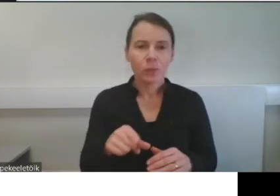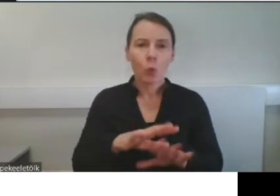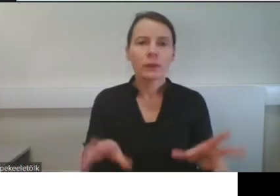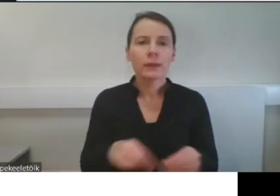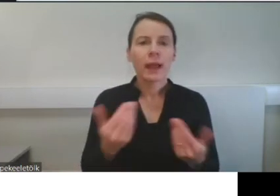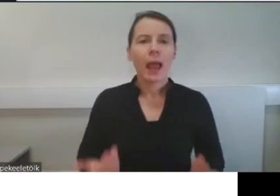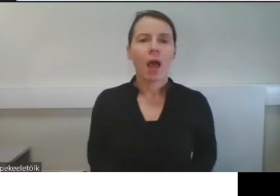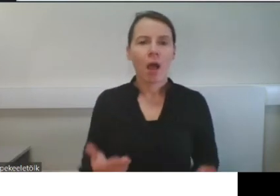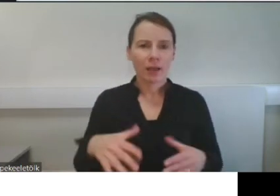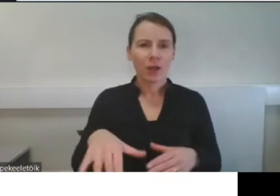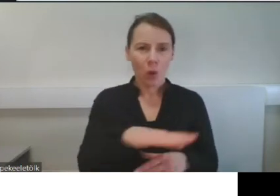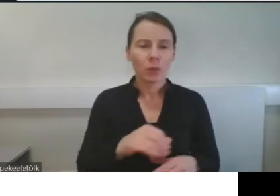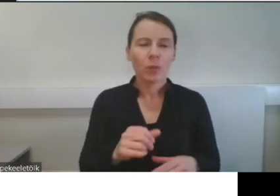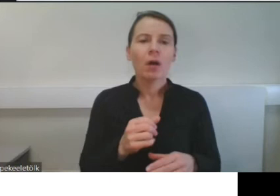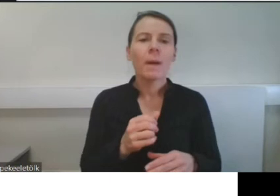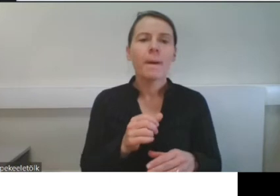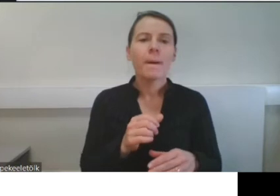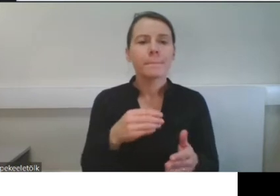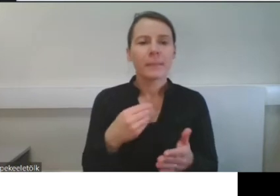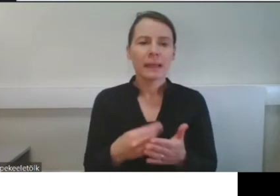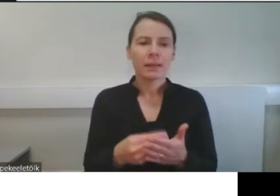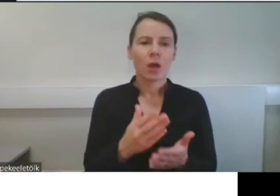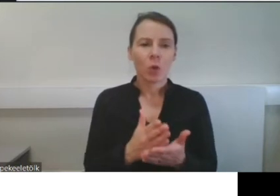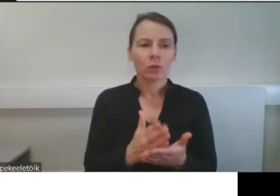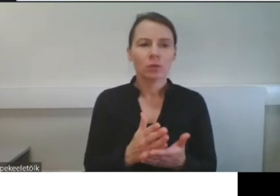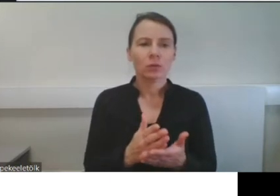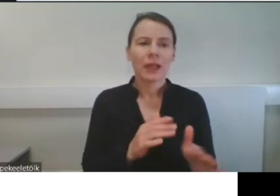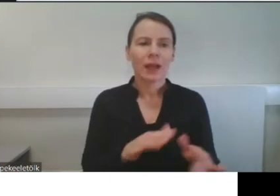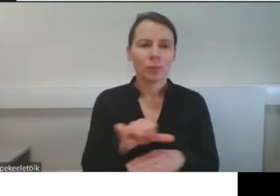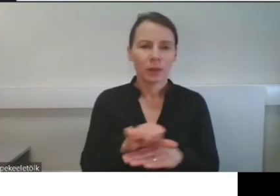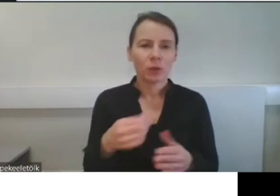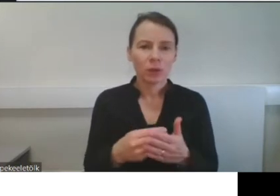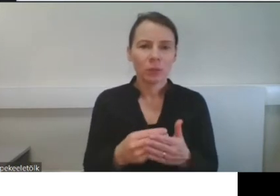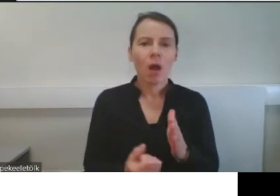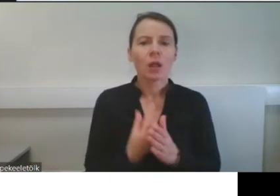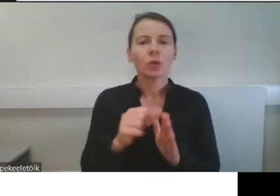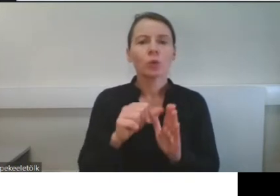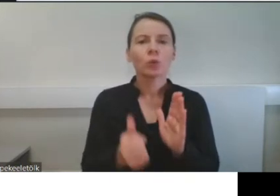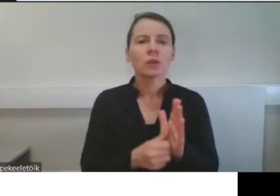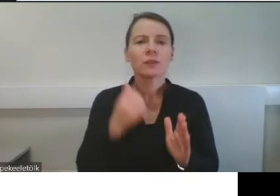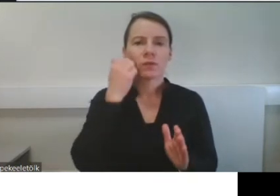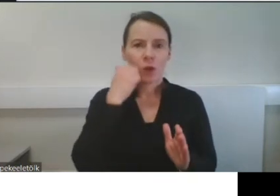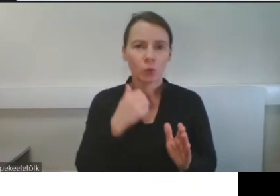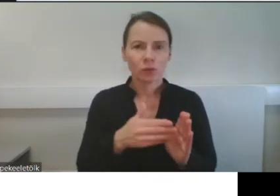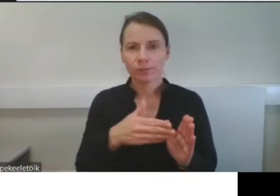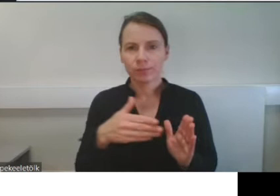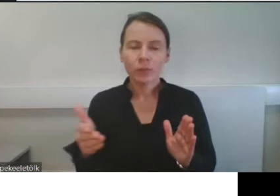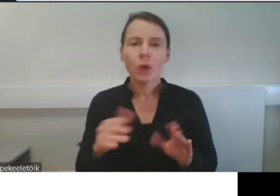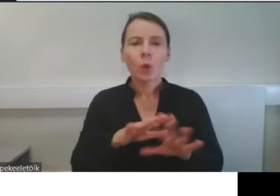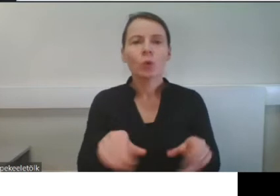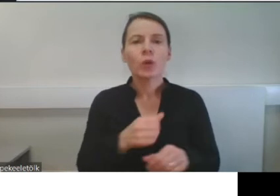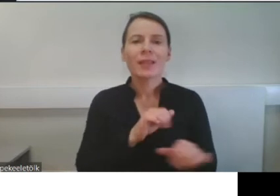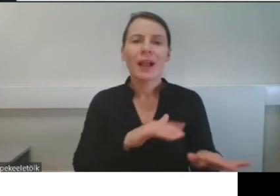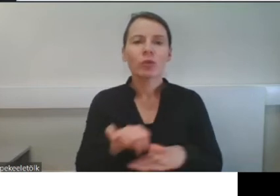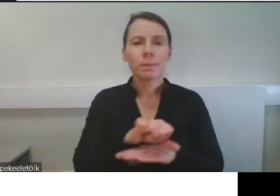Ja selleks nagu me otsimegi siis alaeesmärkideks analüüsida põhjalikumalt tegevuspiirangu liike, ehk meie uuringus siis olid